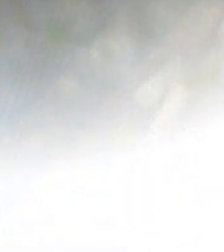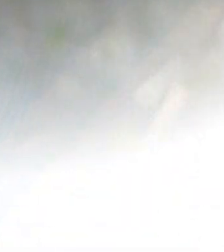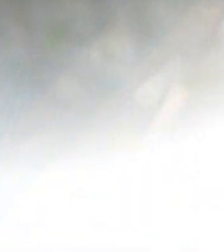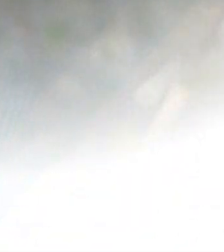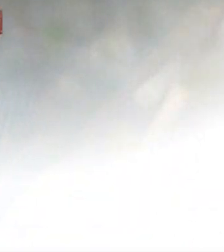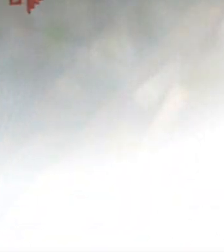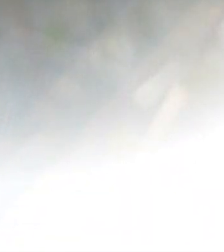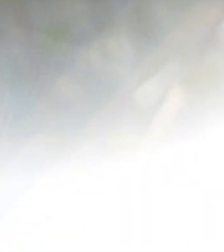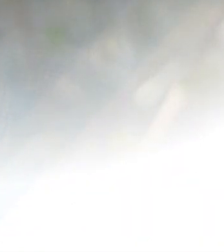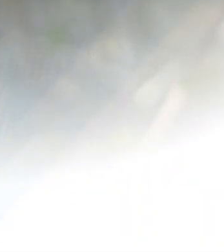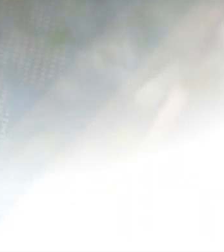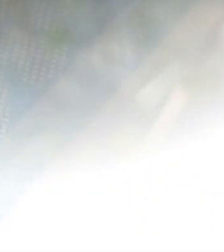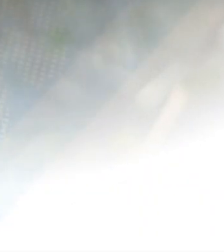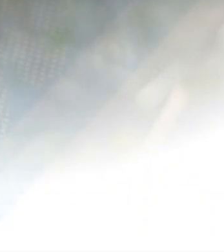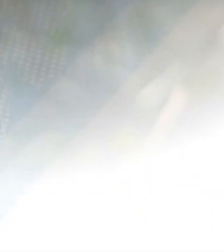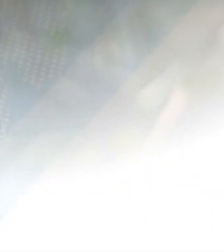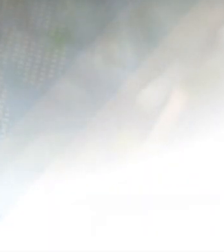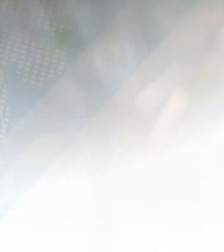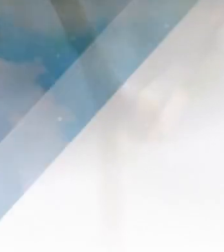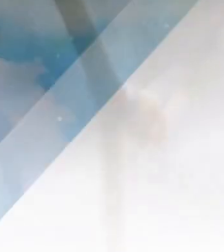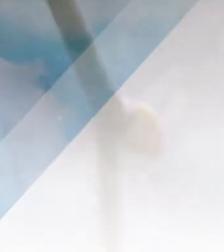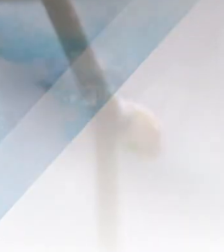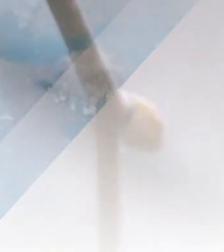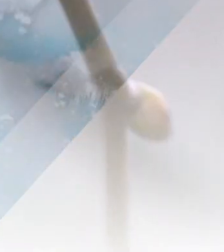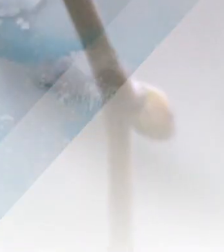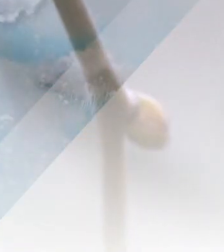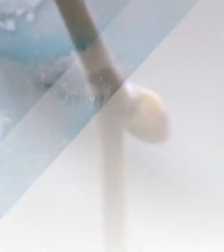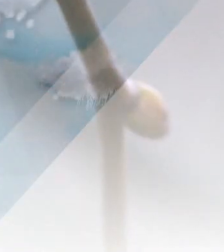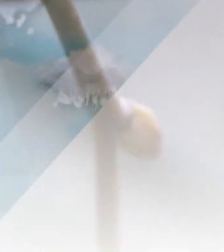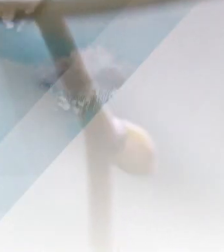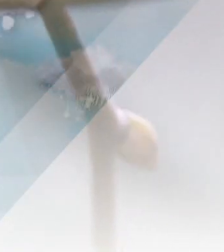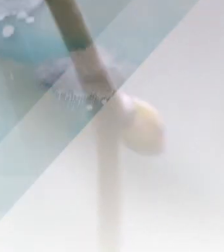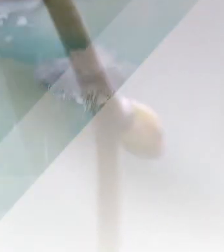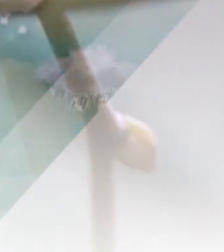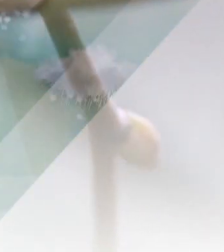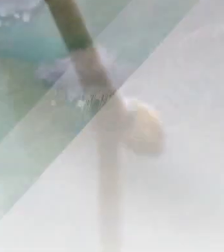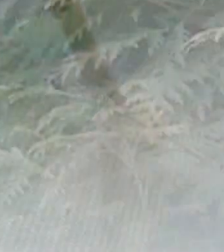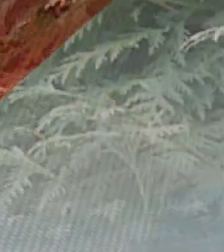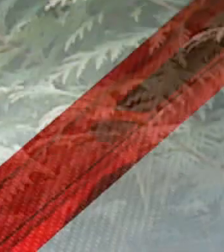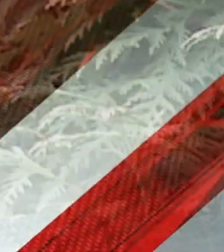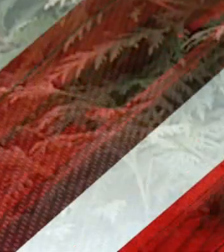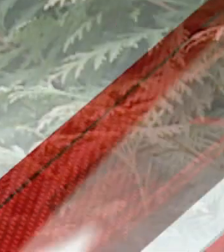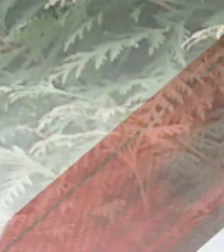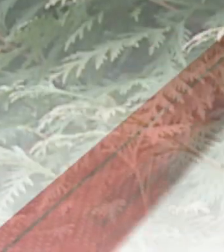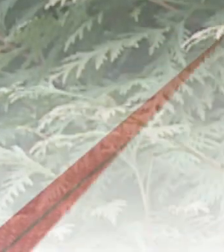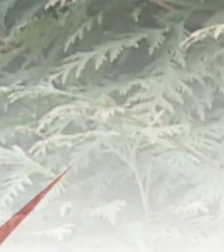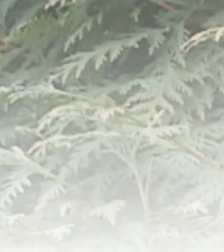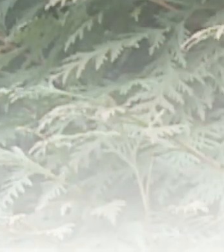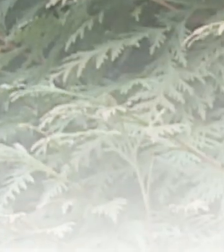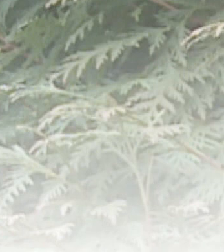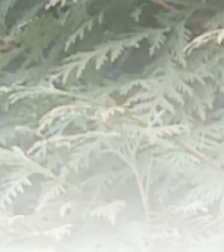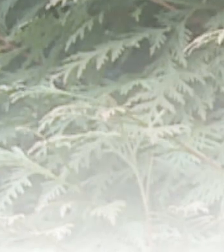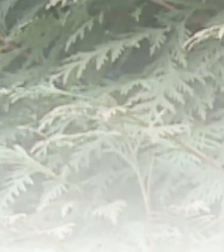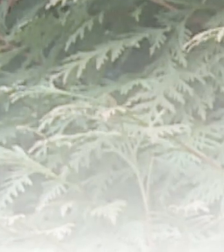Трыццаць першага мая па народным календары адразу два прысвяткі. Па-першае, шэсць дзеваў. У некаторых